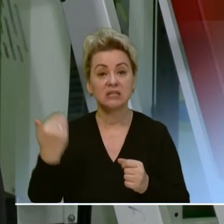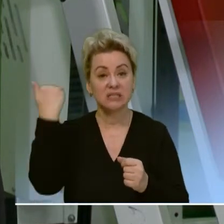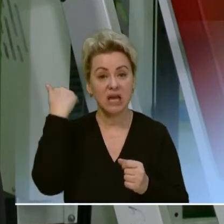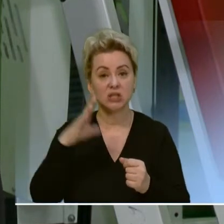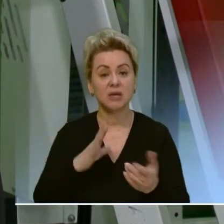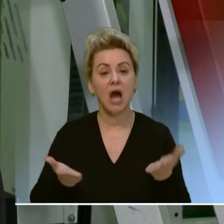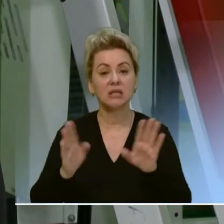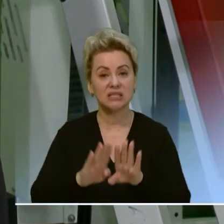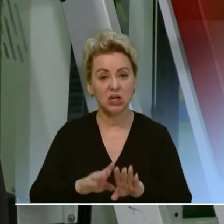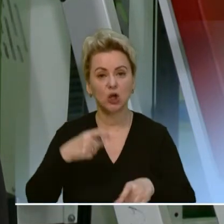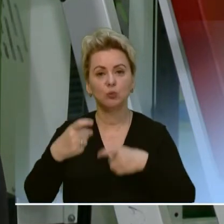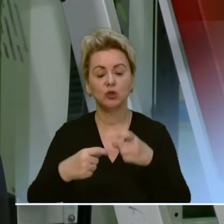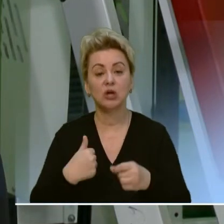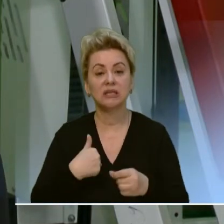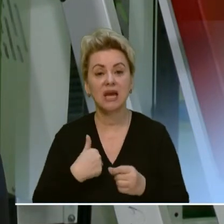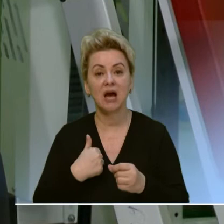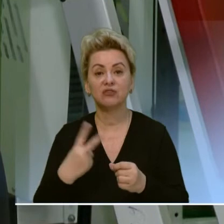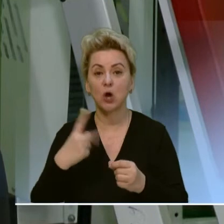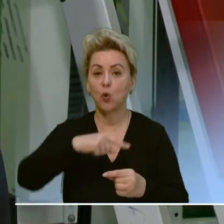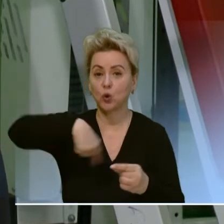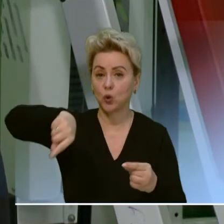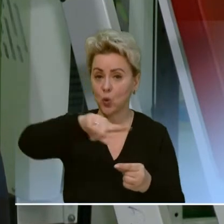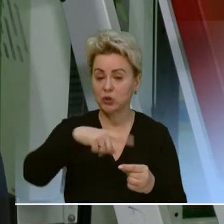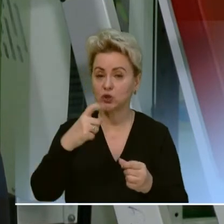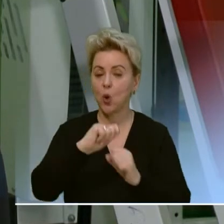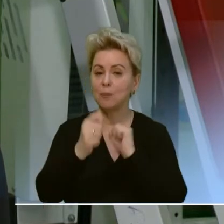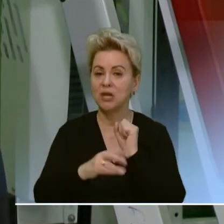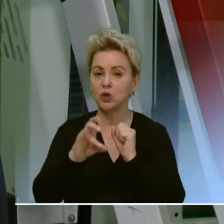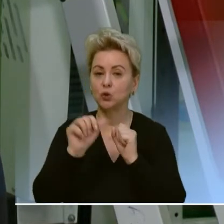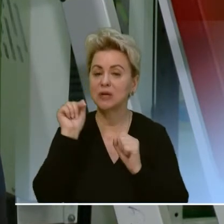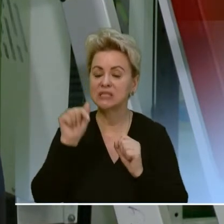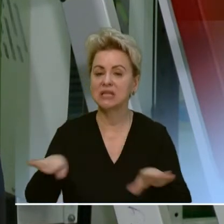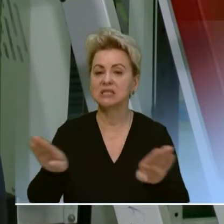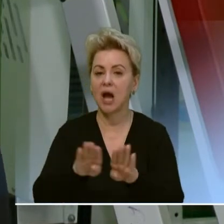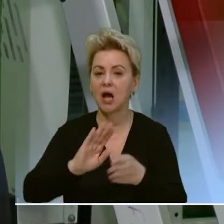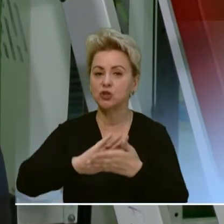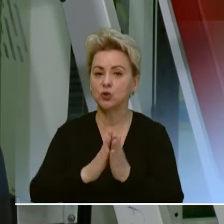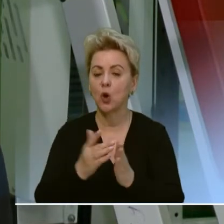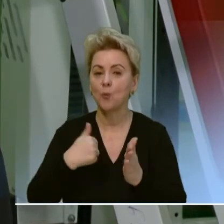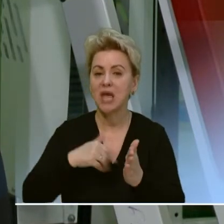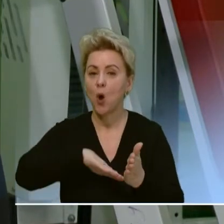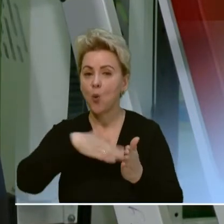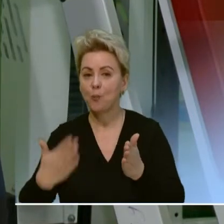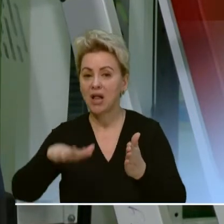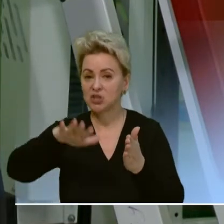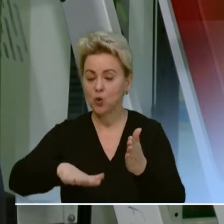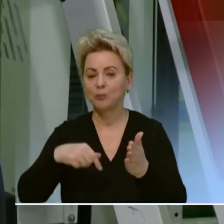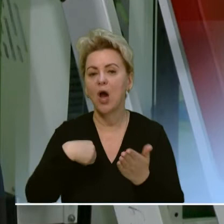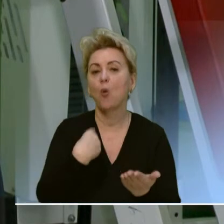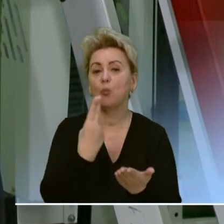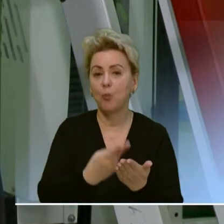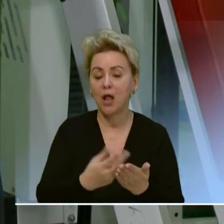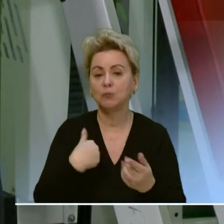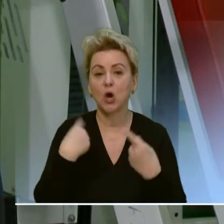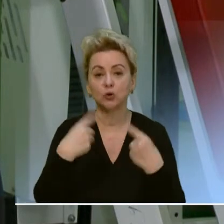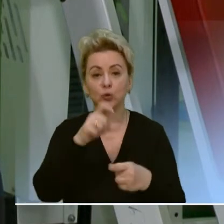все остальные бежали. Я заходил на второй круг 100 метров, но здесь такая ситуация, что у меня слетел снегоступ, и я упал, меня